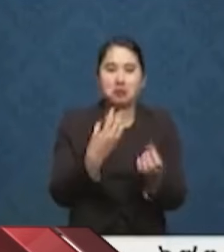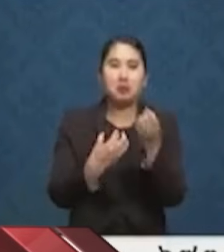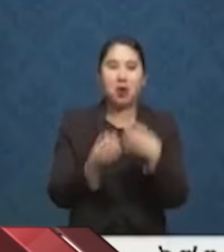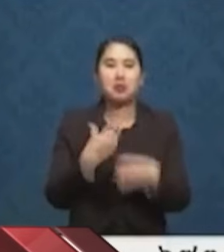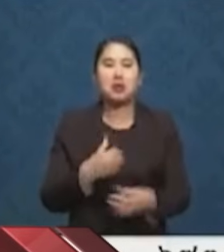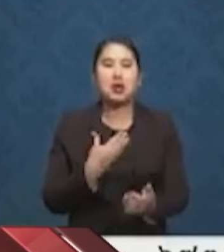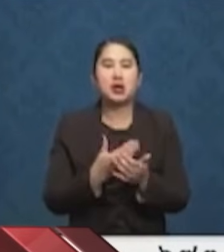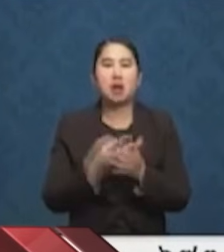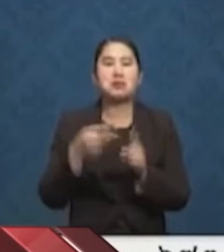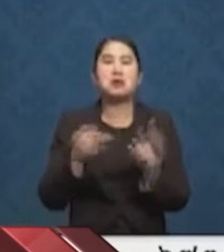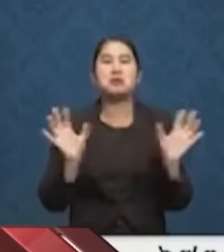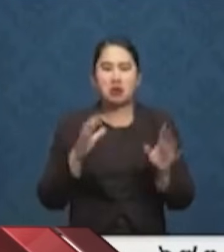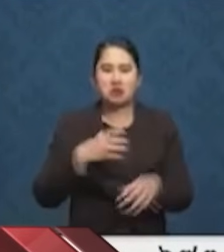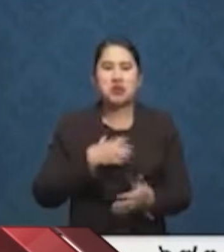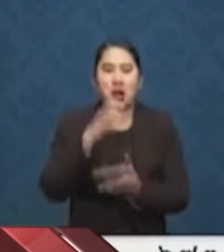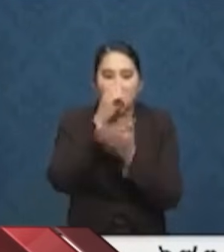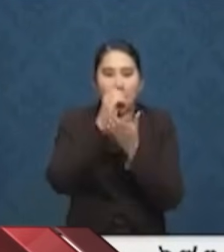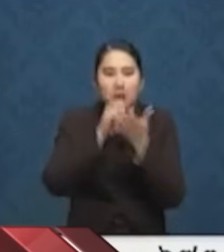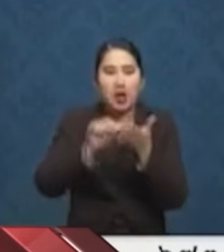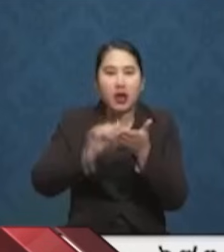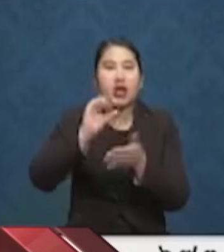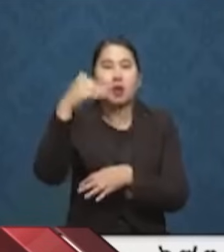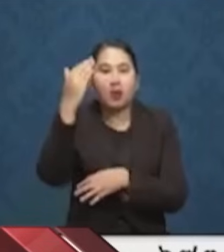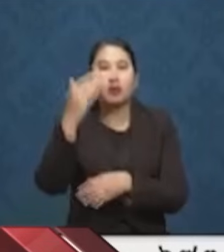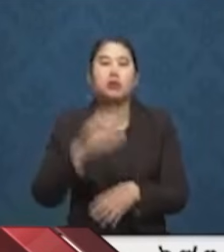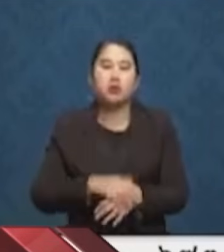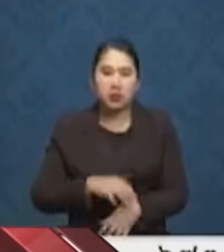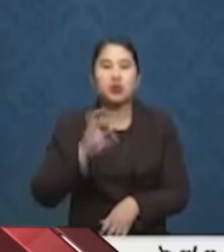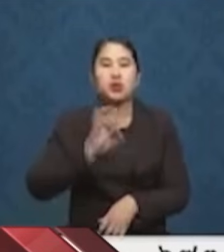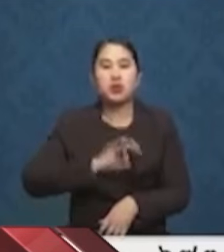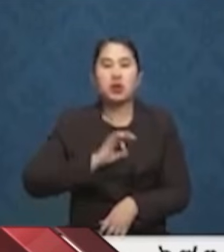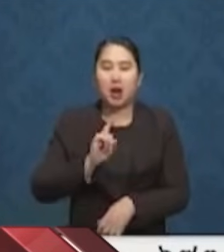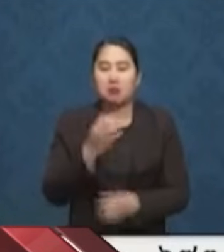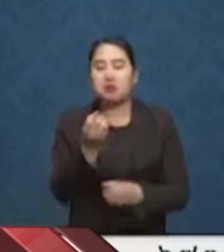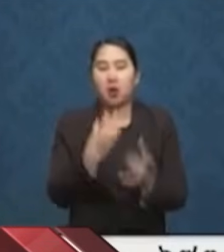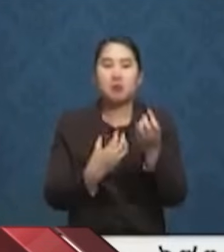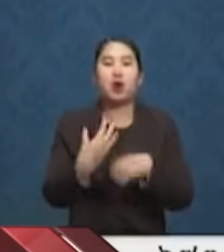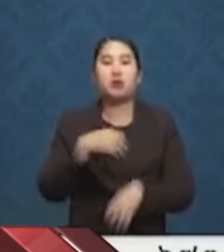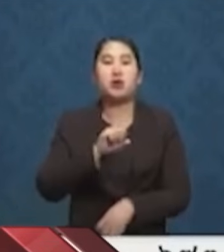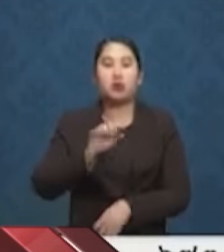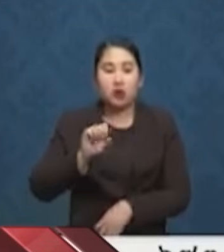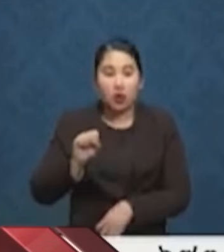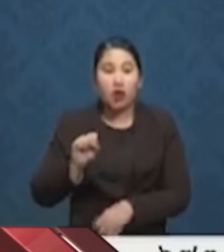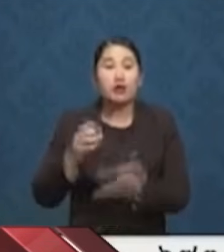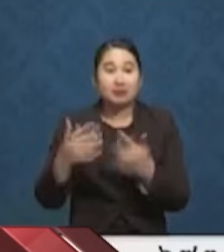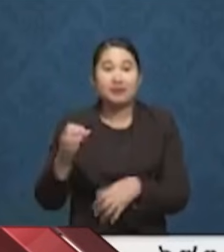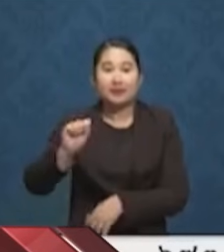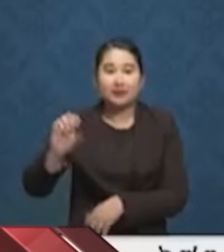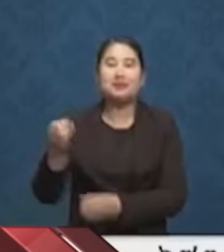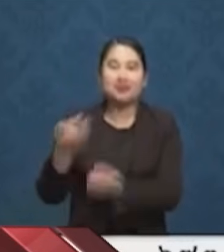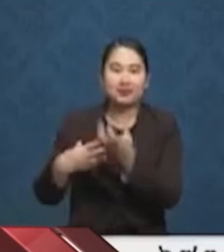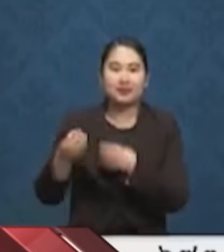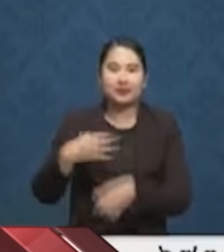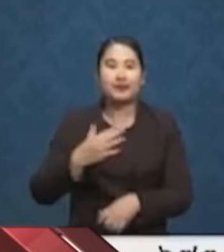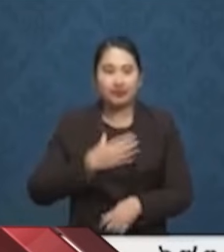ตอลวอลเล็ตไม่เอาแล้วเอาเรื่องยาเสพติดก่อนอันนี้คือจะบอกว่าความรู้สึกของชาวบ้านที่สะท้อนให้ส.ส.แล้วส.ส.ก็มาบอกที่ดิฉันนะ